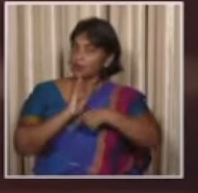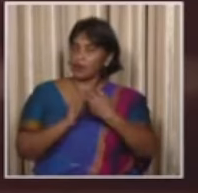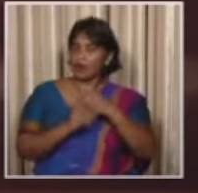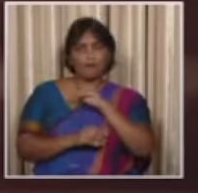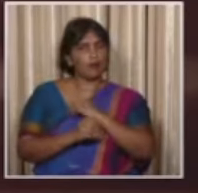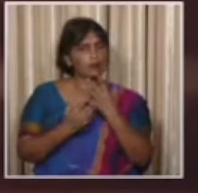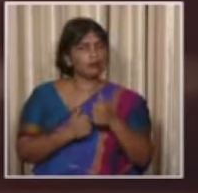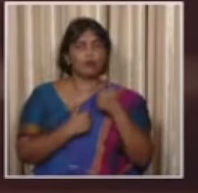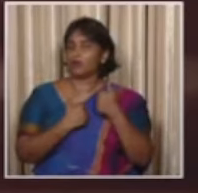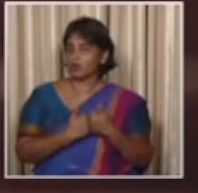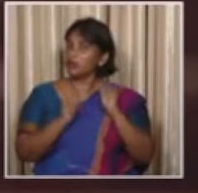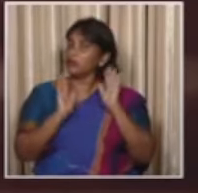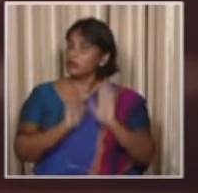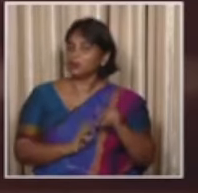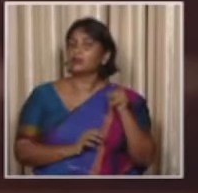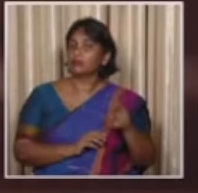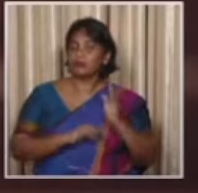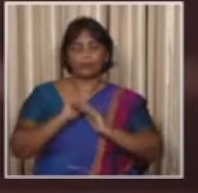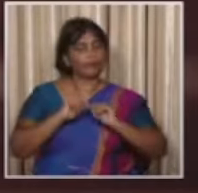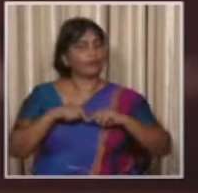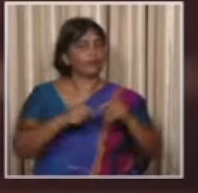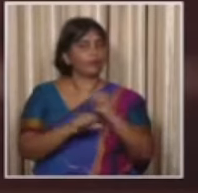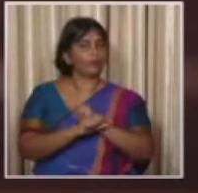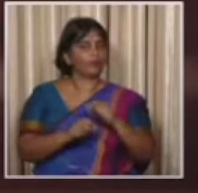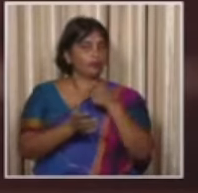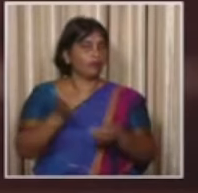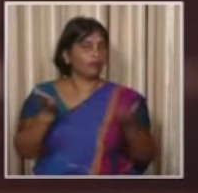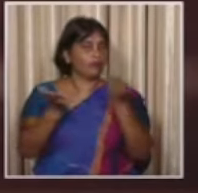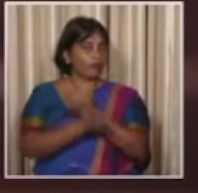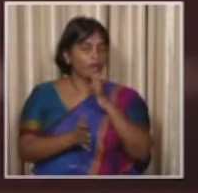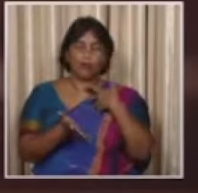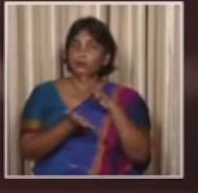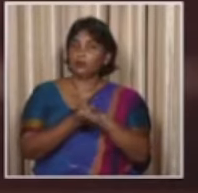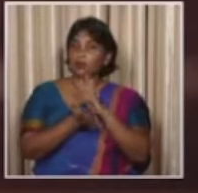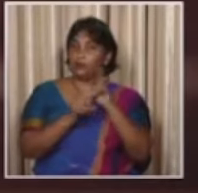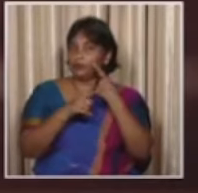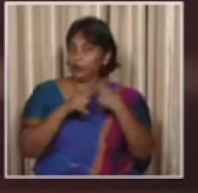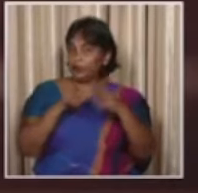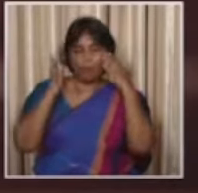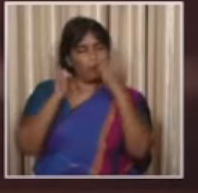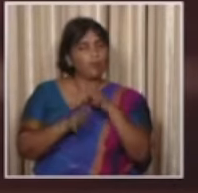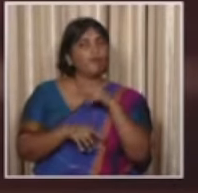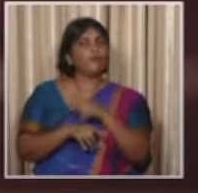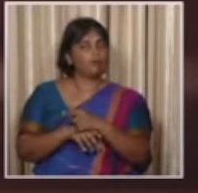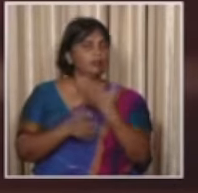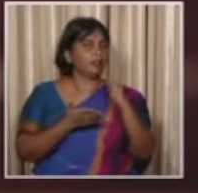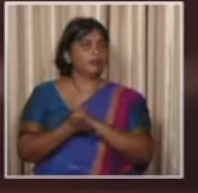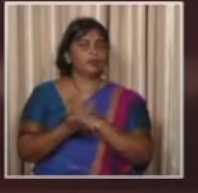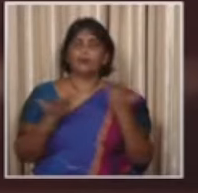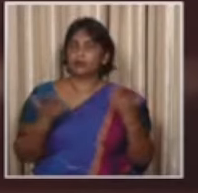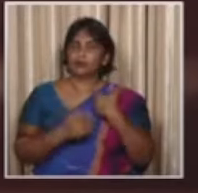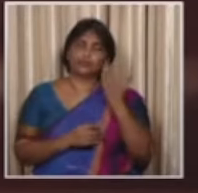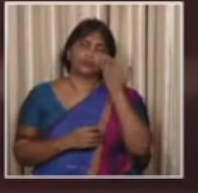වෙනවා නම් ඒක හොඳයි. හැබැයි ඒවා ක්‍රියාත්මක නොවී අස්සන් කිරීම පමණක් උත්සව අවස්ථාවකට සීමා කරලා සිදු වෙනවා නම් ඒකේ ප්‍රයෝජනයක් නැහැ.